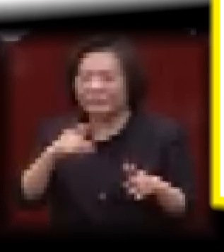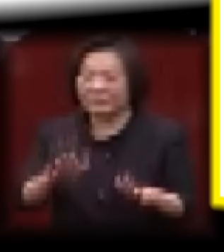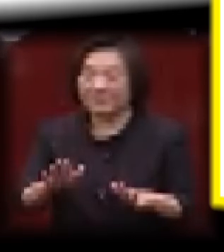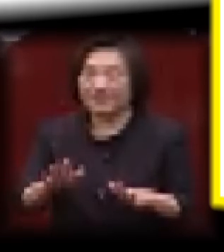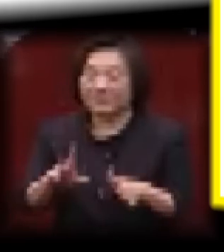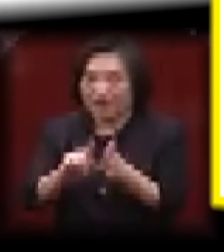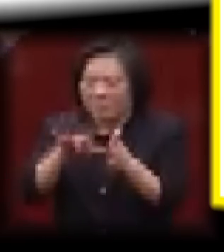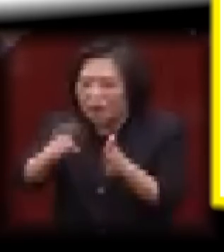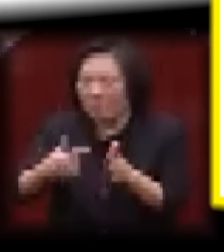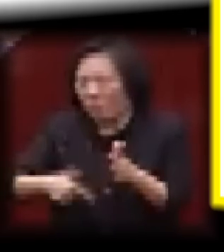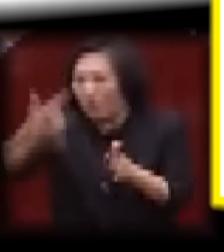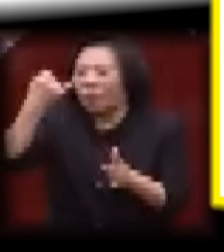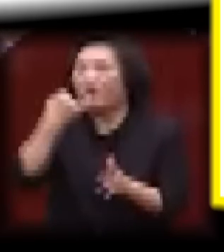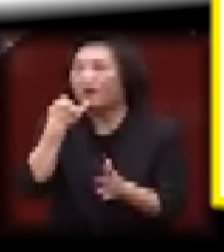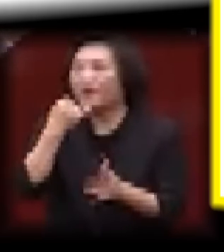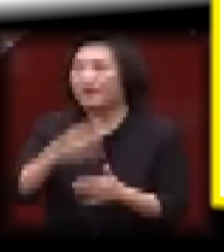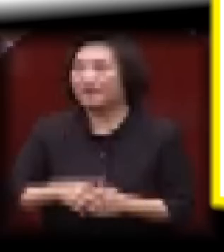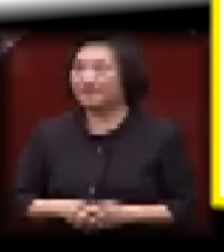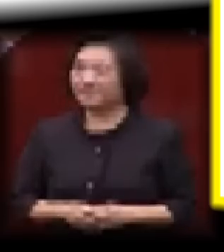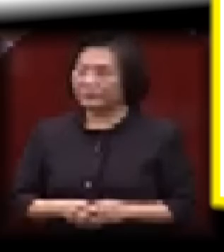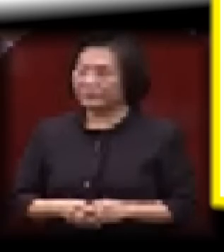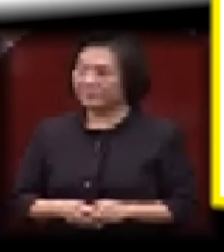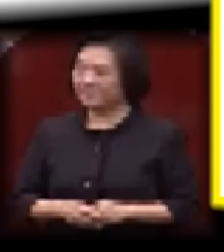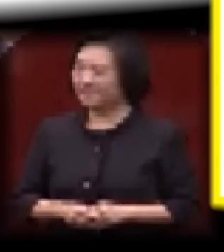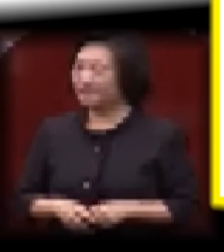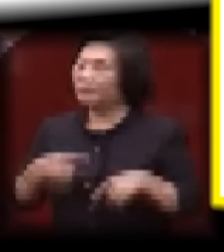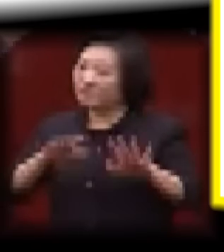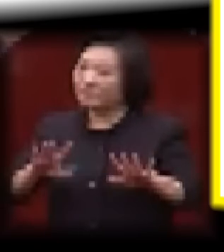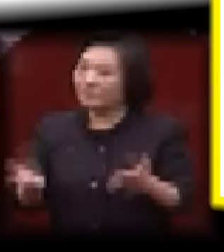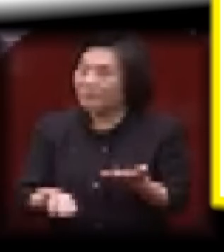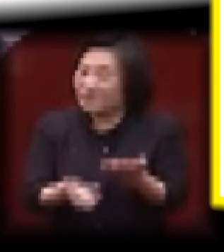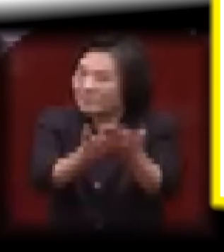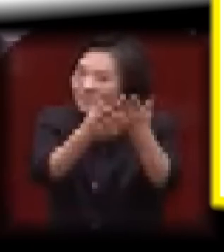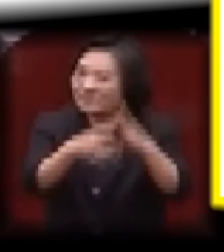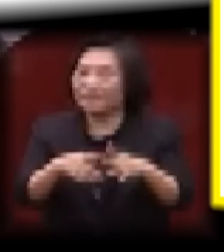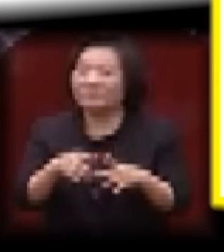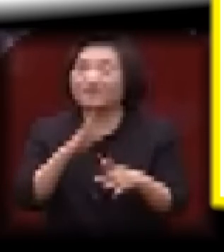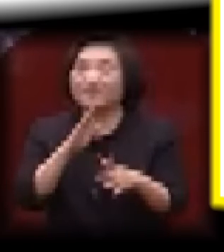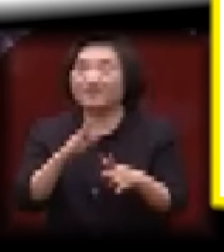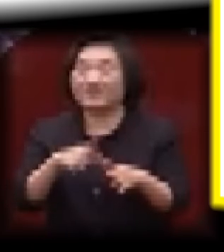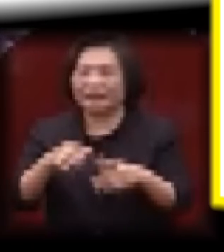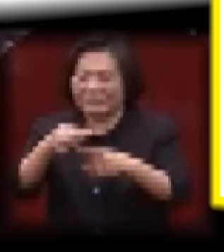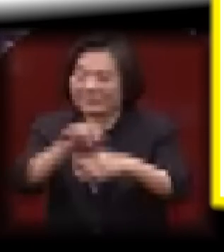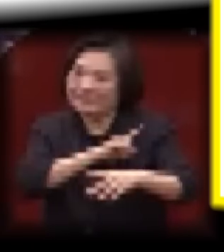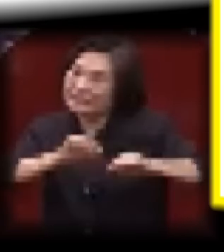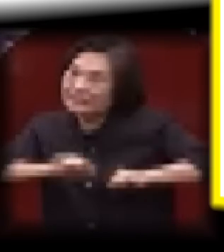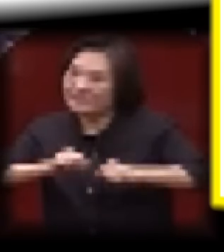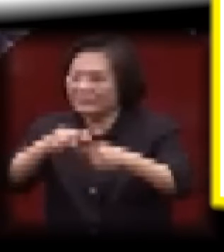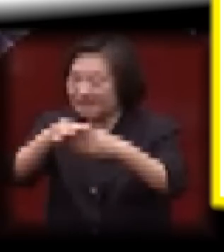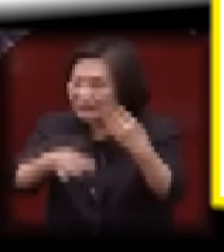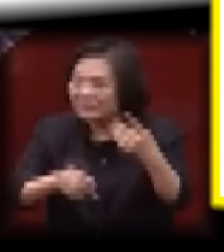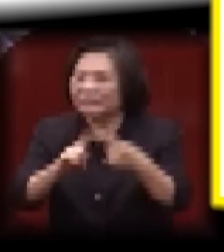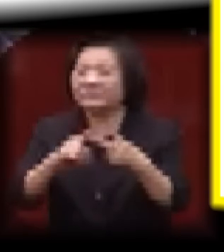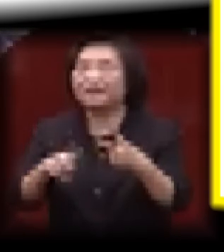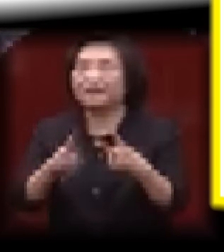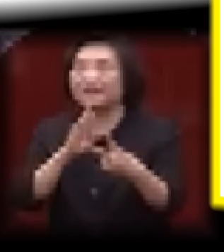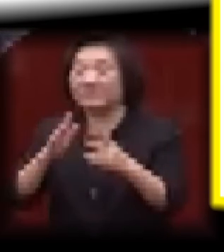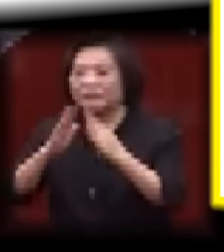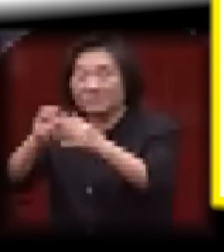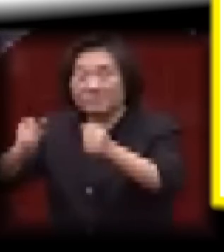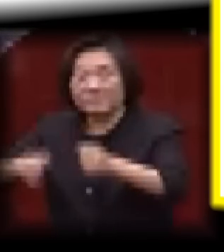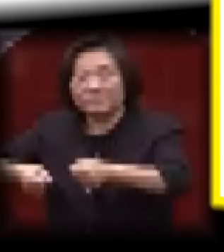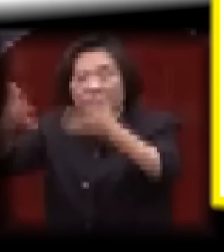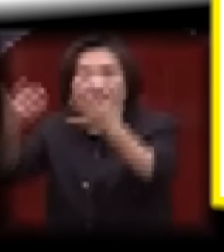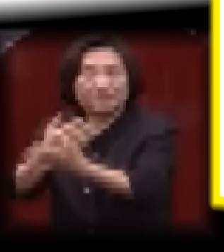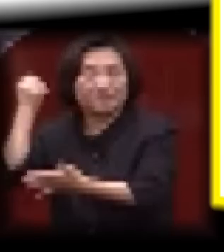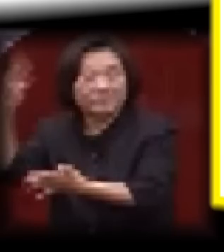会更快。那目前是这样，我们有送了一个都市更新自治条例还有这个都市更新基金收支保管运